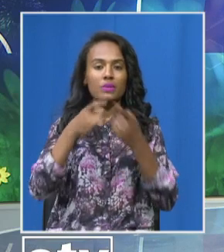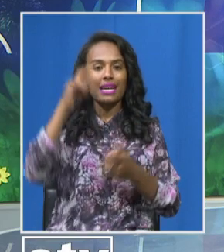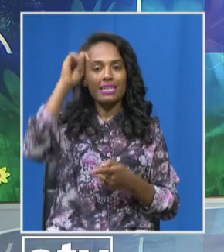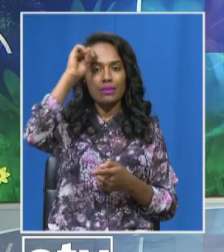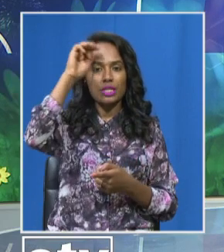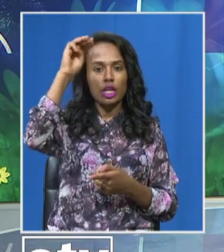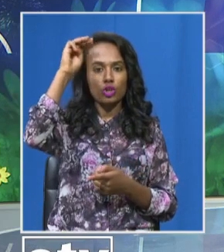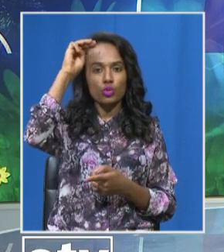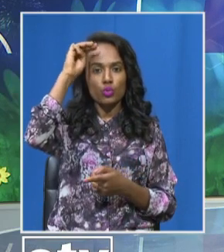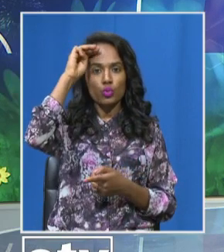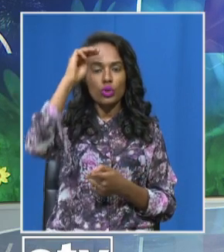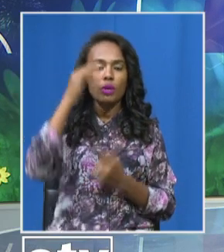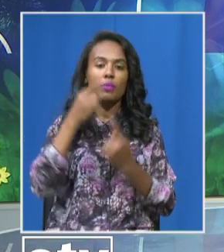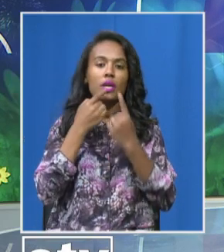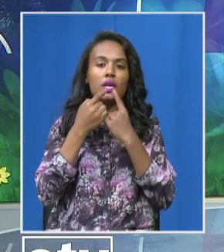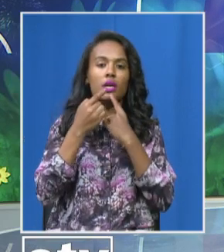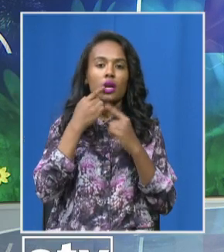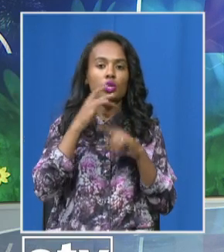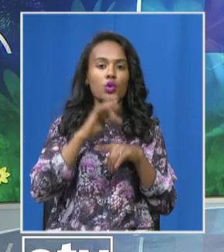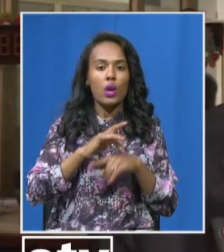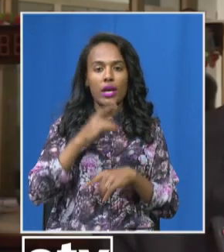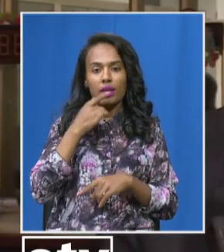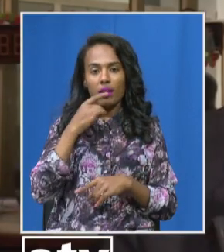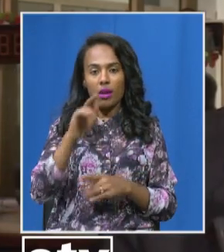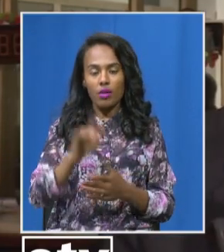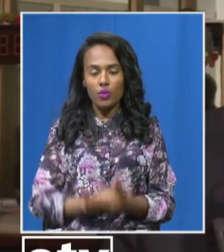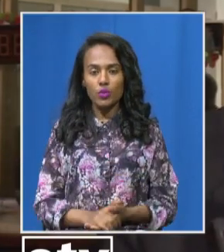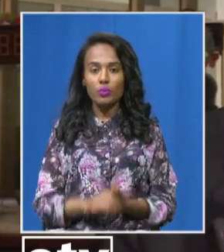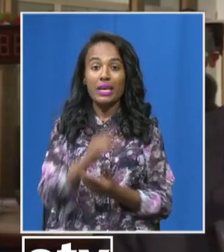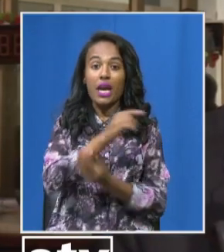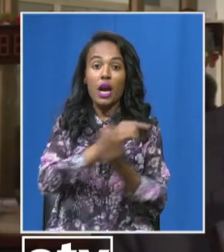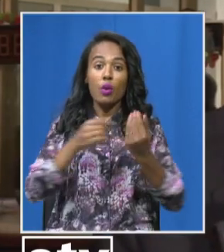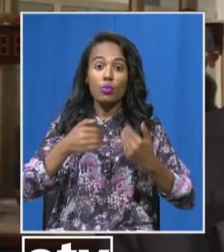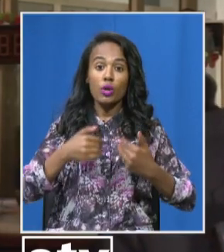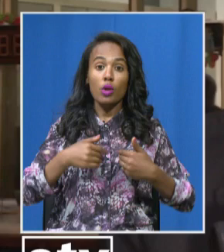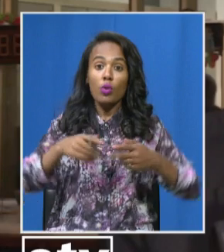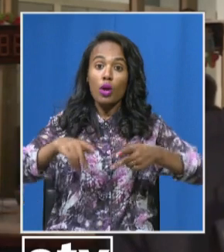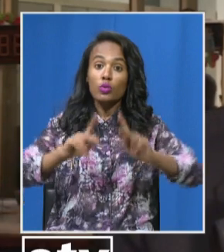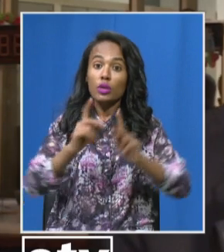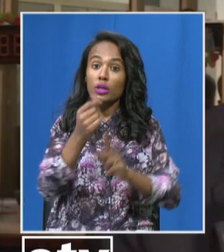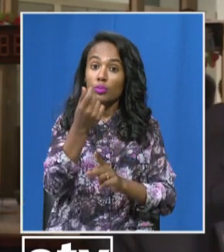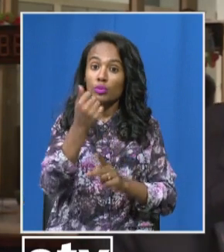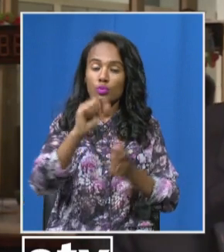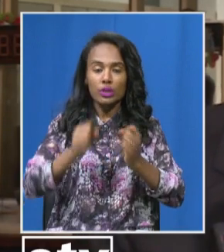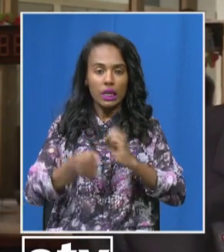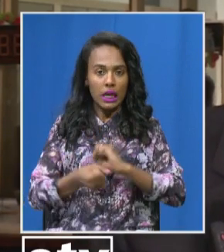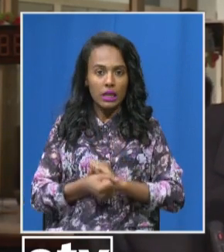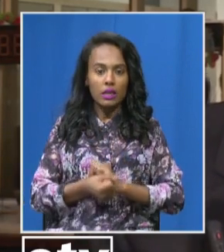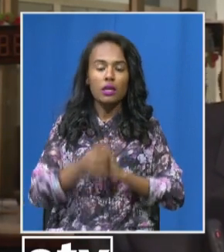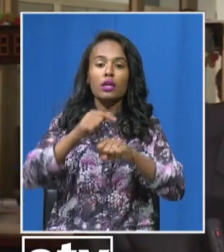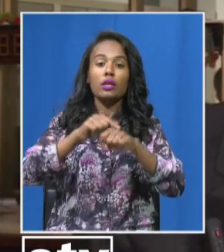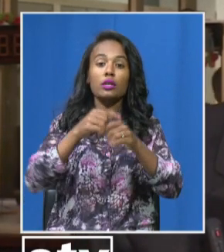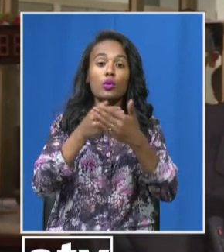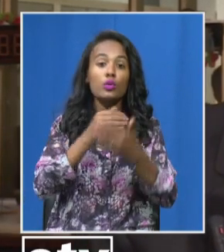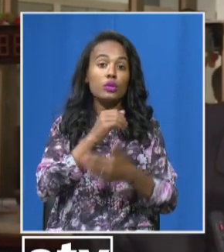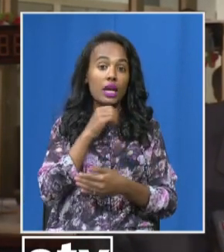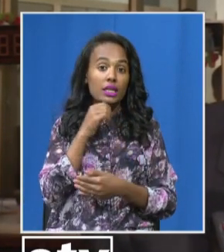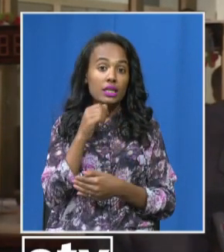ተመስገን ጥሩነህ በንግግራቸው ላይ ያሳሰቡት። በየአካባቢ ያለው አርሶ አደር ብሩን እንዲቀይር ጊዜው